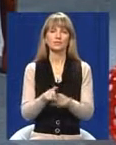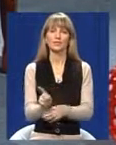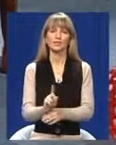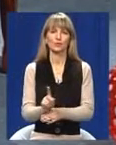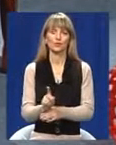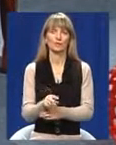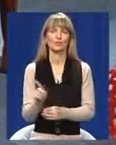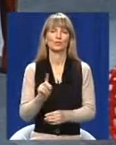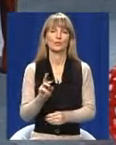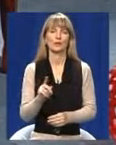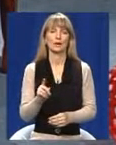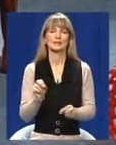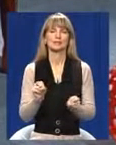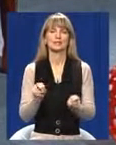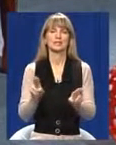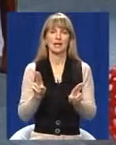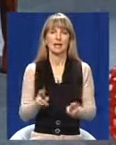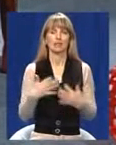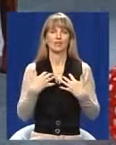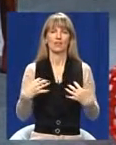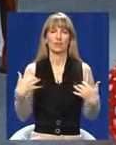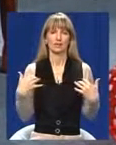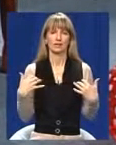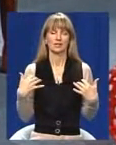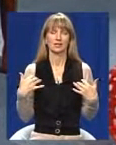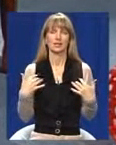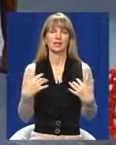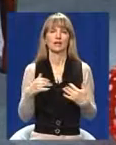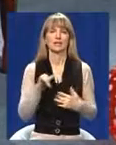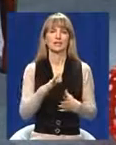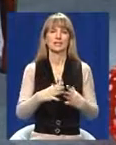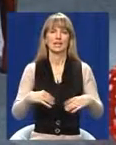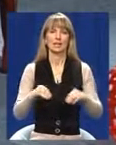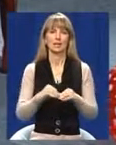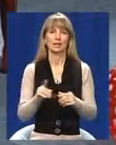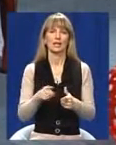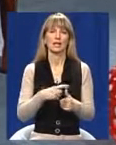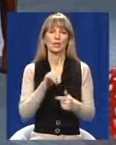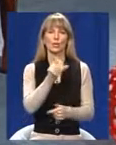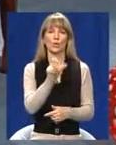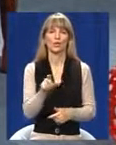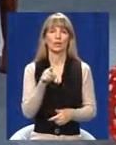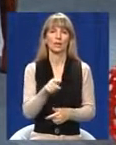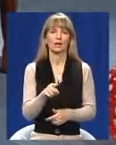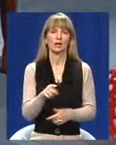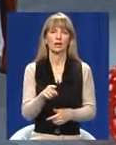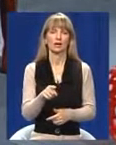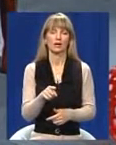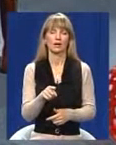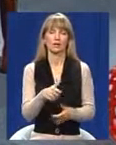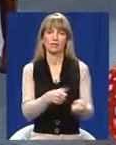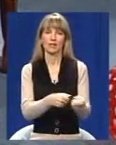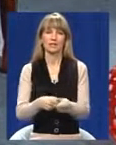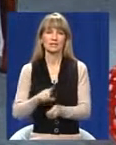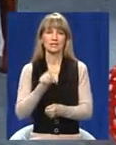щоб спеціально тварин, у сімействі або тварин або людей їх не займали за хвоста, не